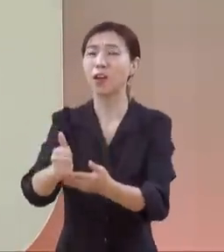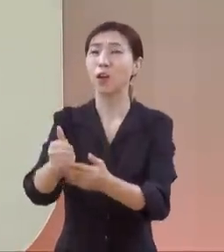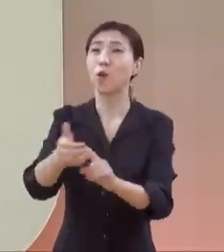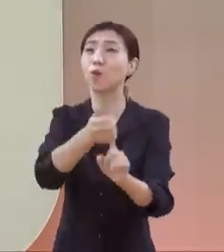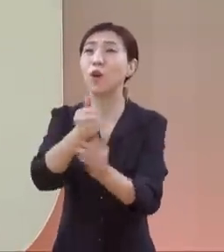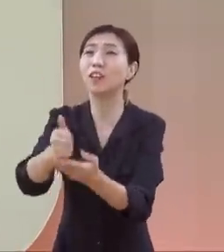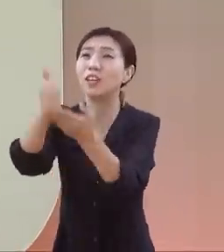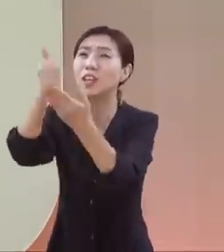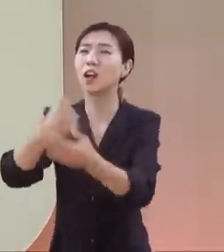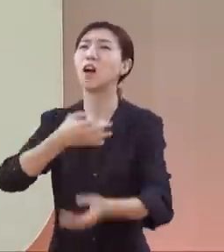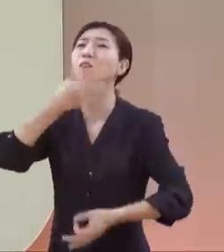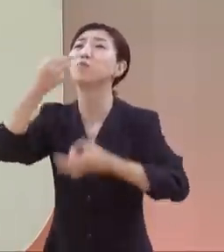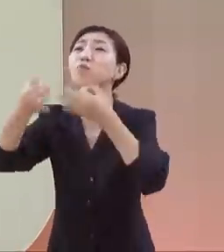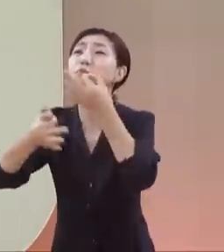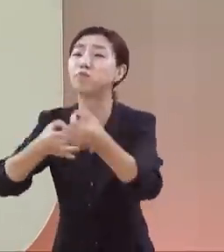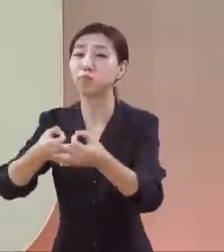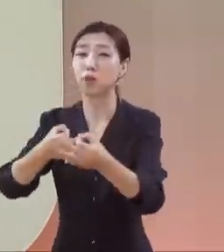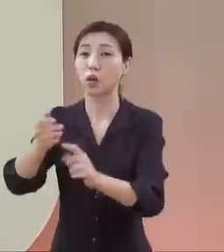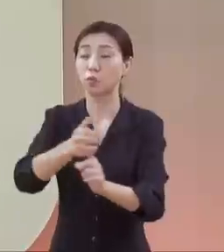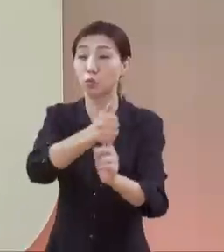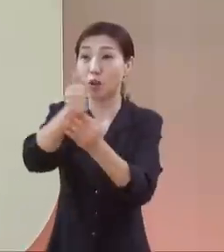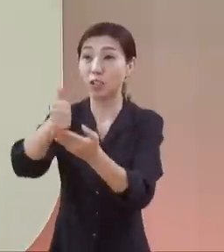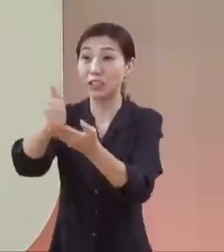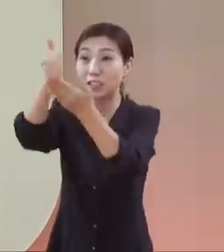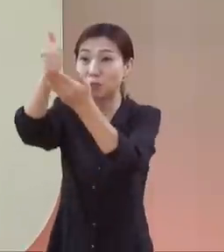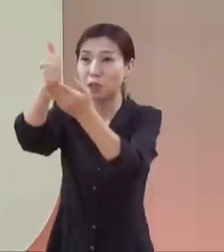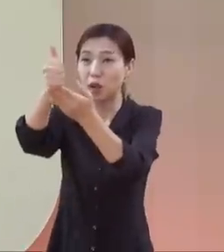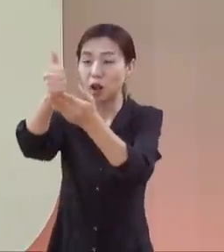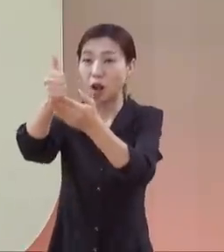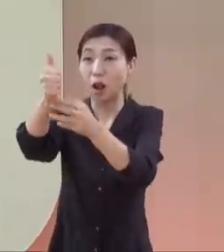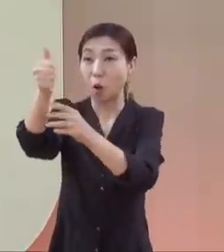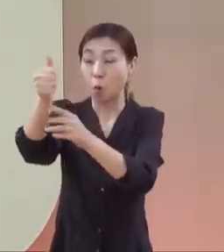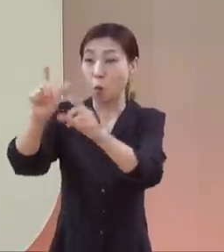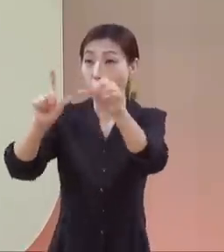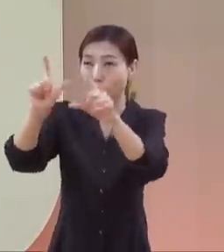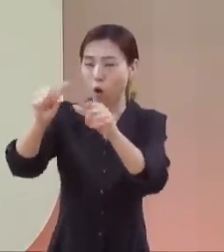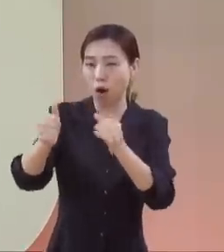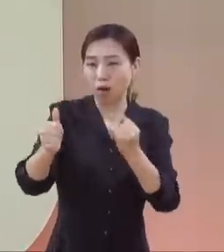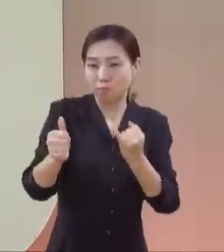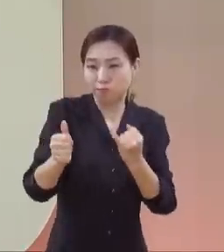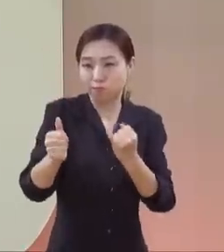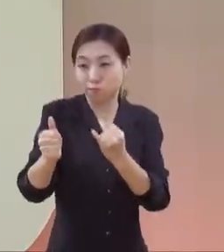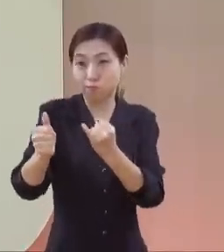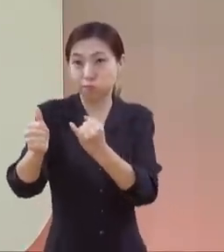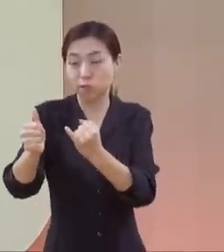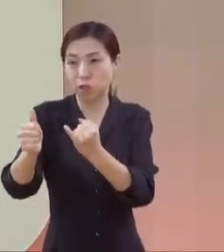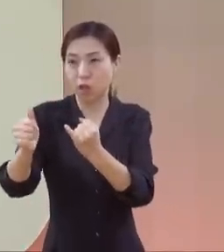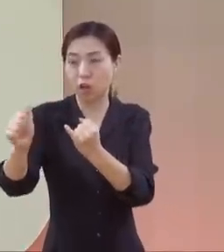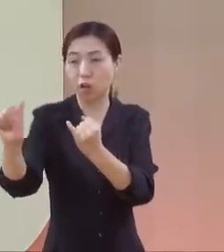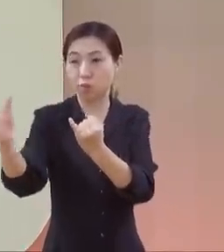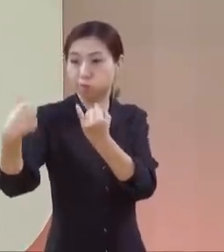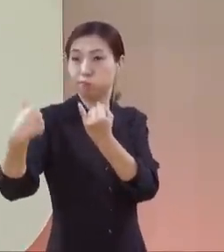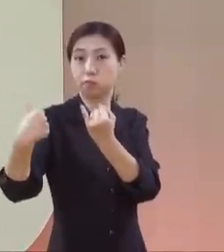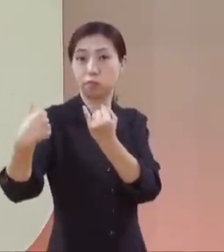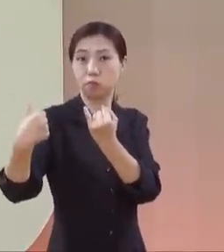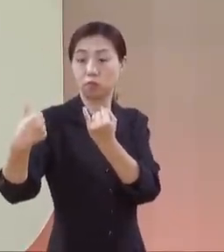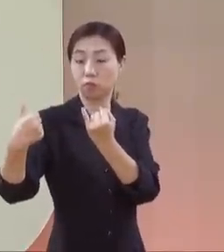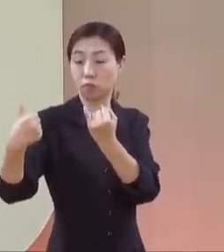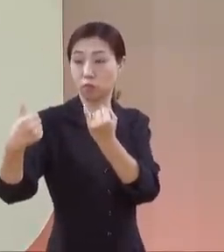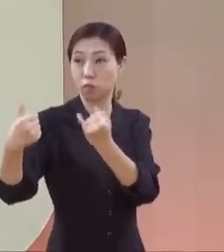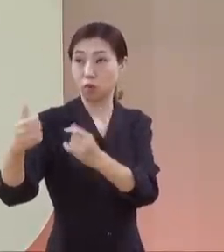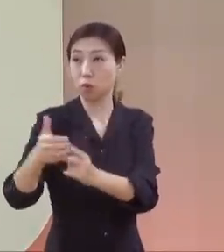그 뒷모습을 이렇게 따라가는데 부처님이 당신의 딱 쳐다보더니 큰